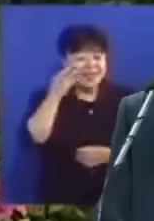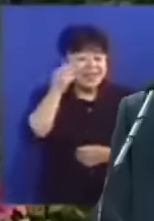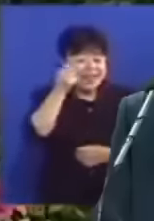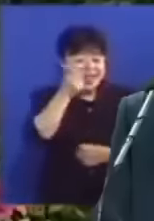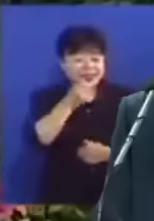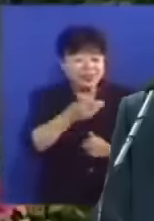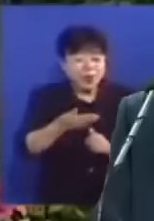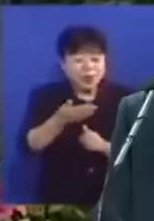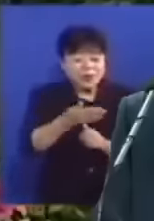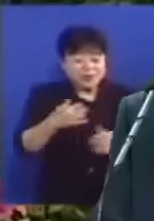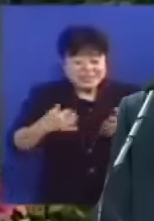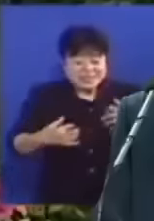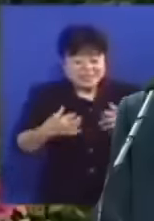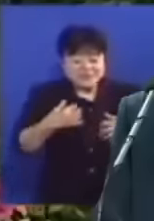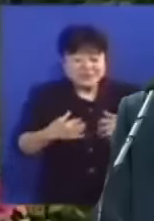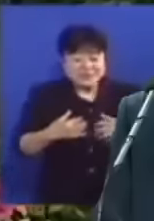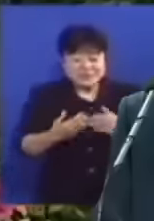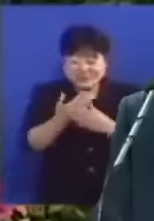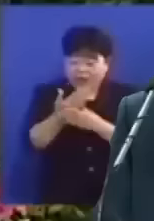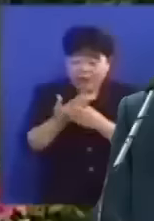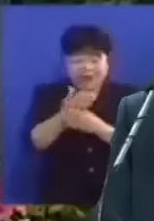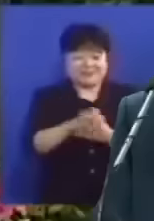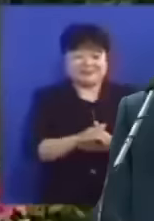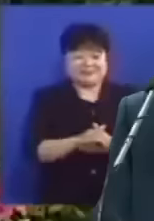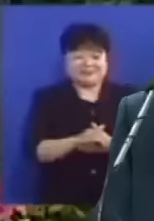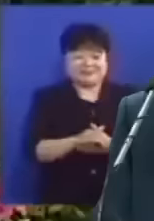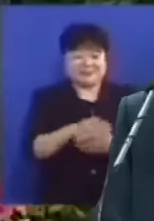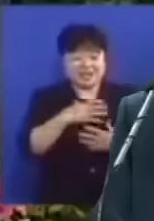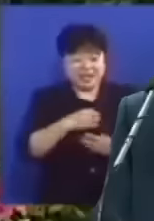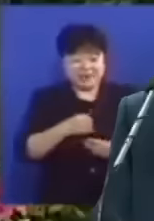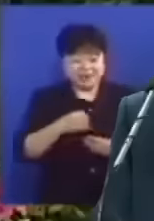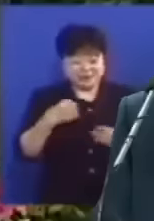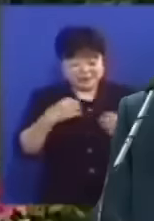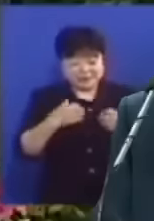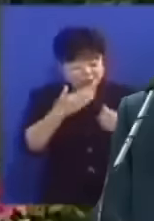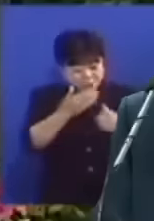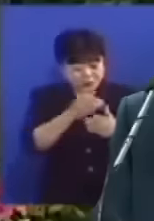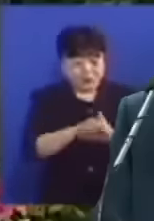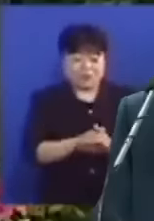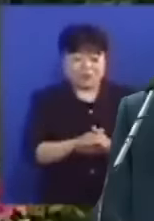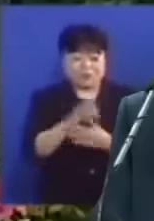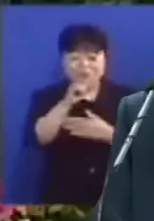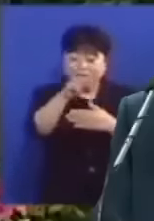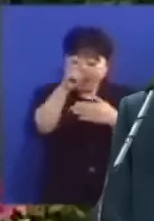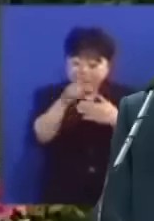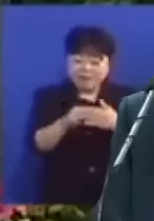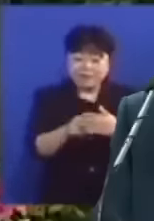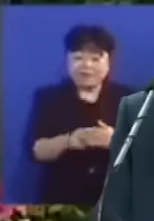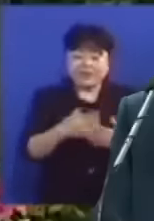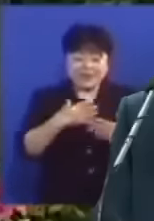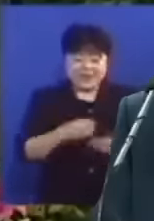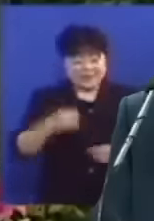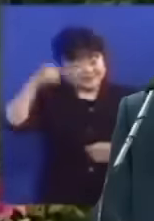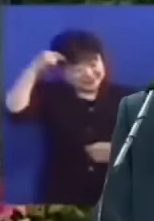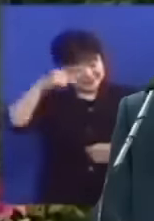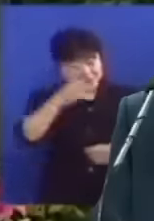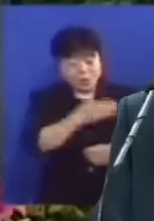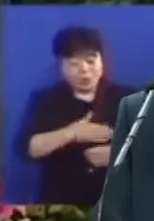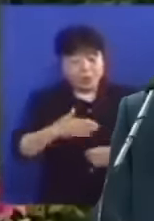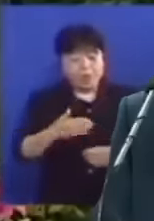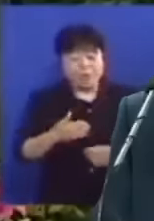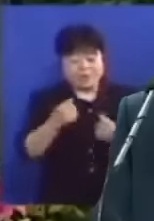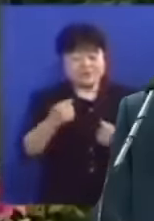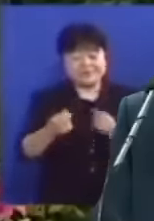그래서 엔돌핀은 마음의 기쁨을 가지고 안정을 갖다 오는 호르몬인데 마음의 안정을 느끼게 되면 몸의